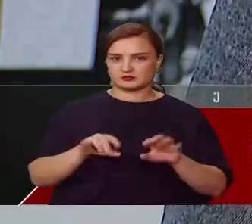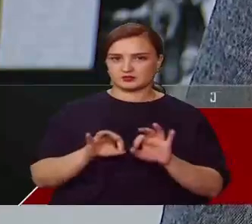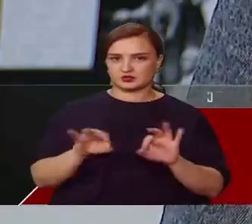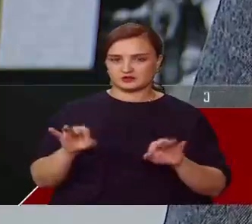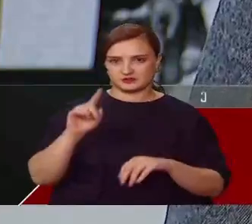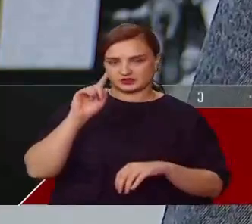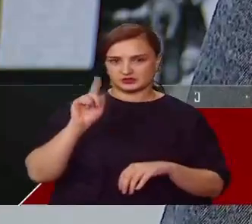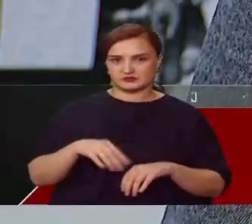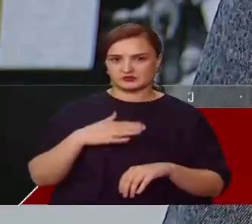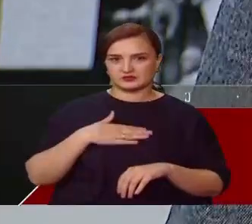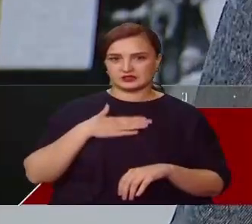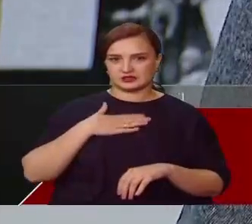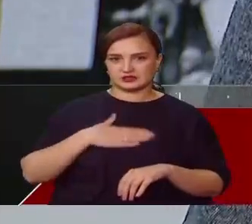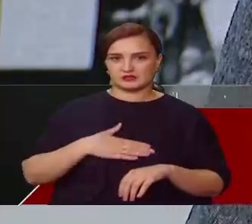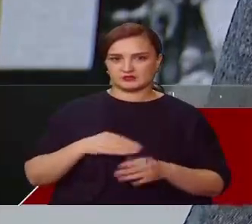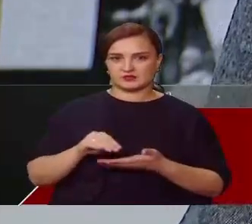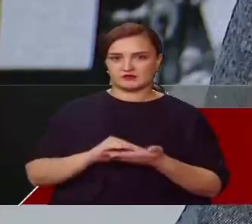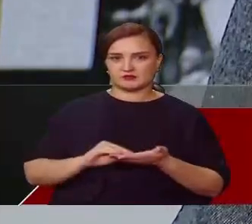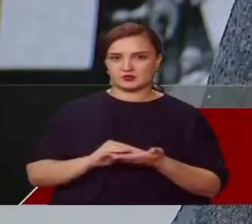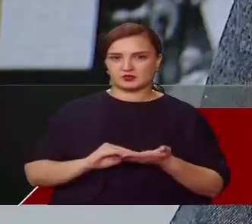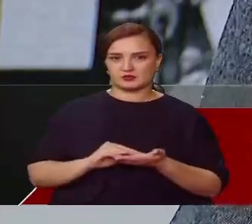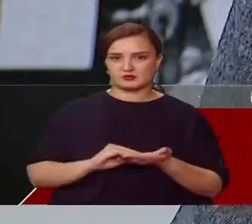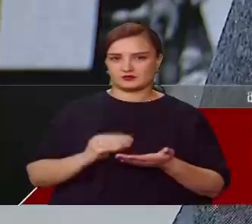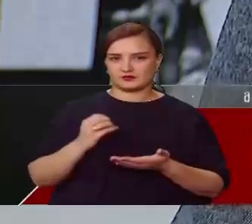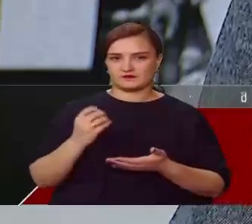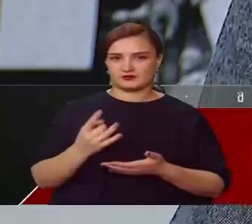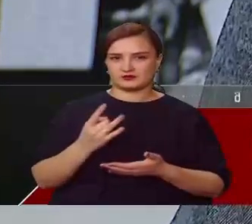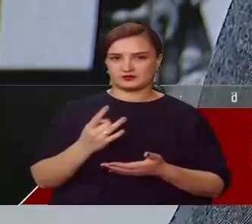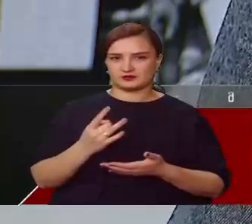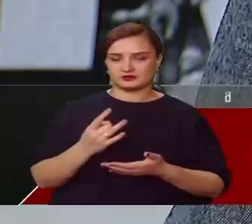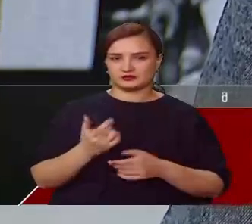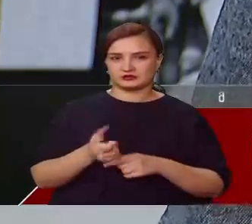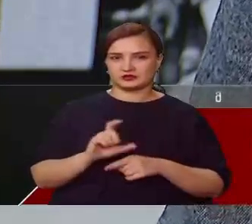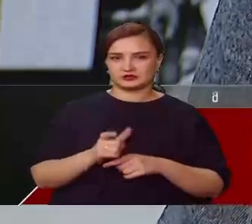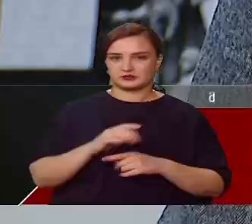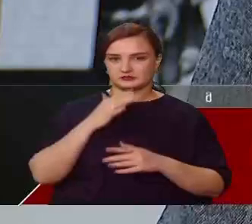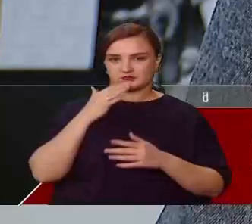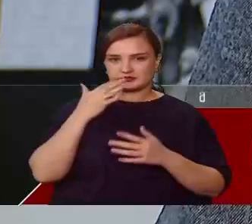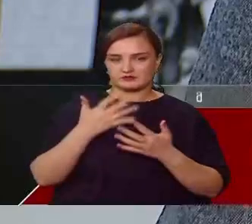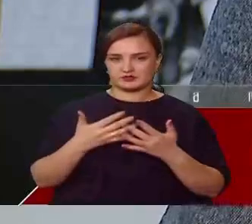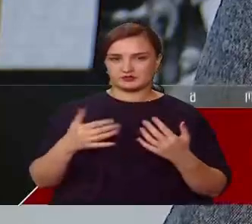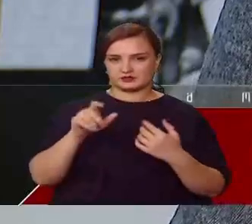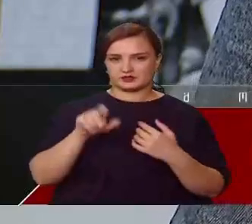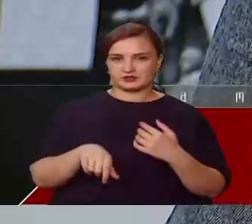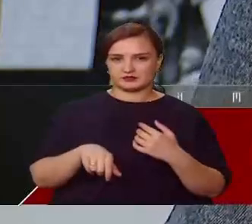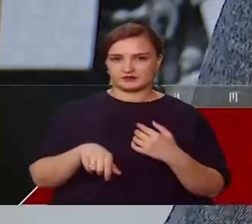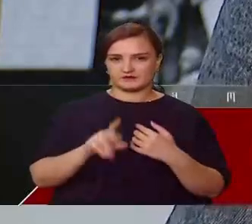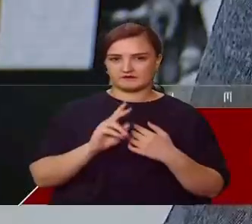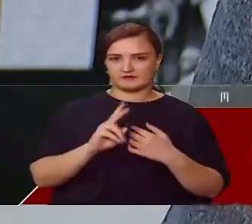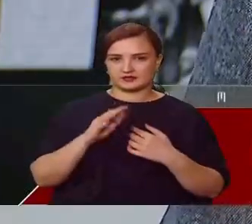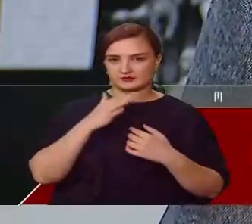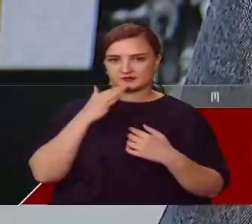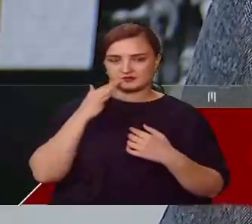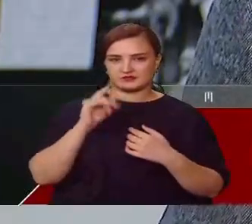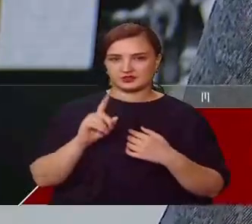მოეხსენება, მაგრამ მე ამას სიამონებით გავიმეორებ კიდევ ერთხელ. ძალზე მრავალმხრივი პიროვნება, რომელმაც ბევრი